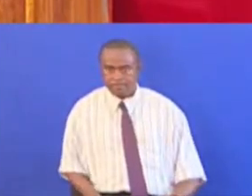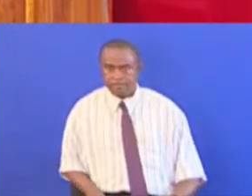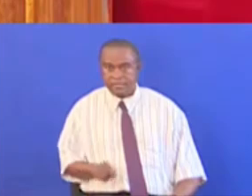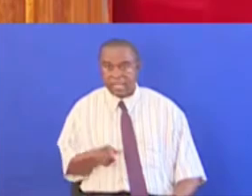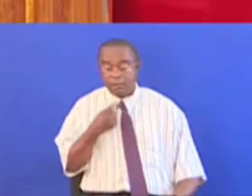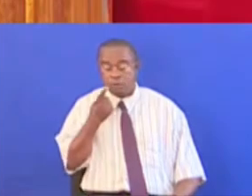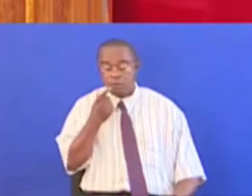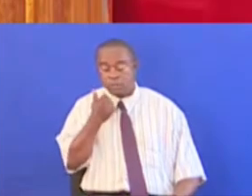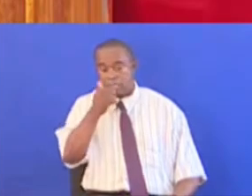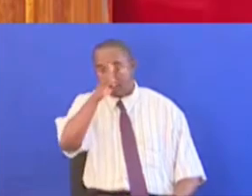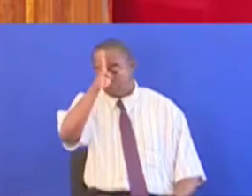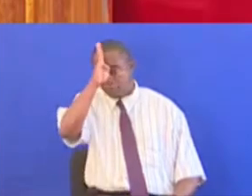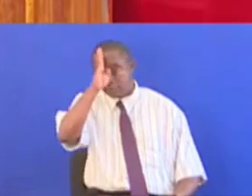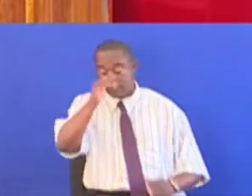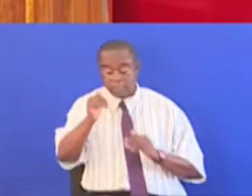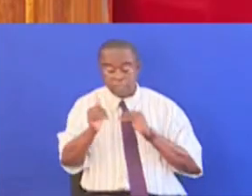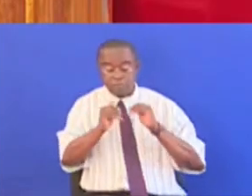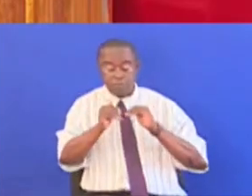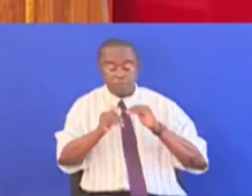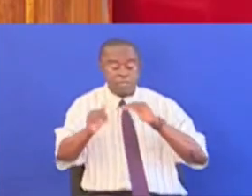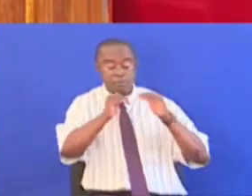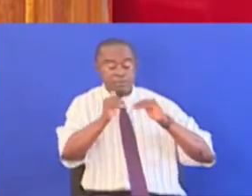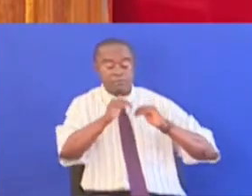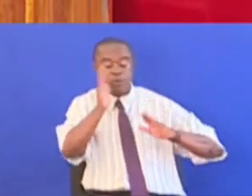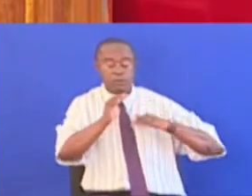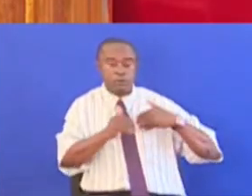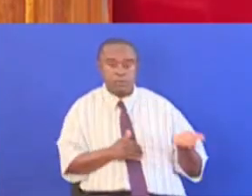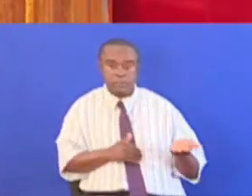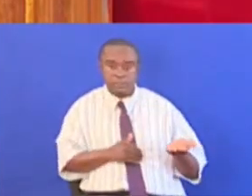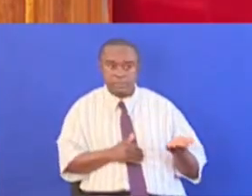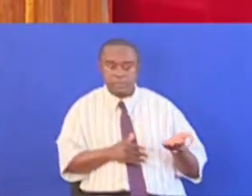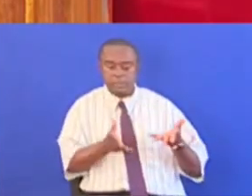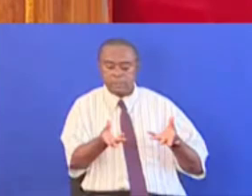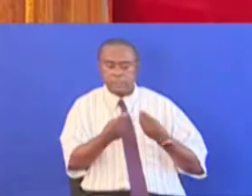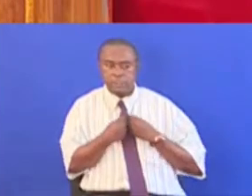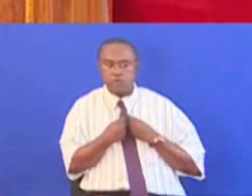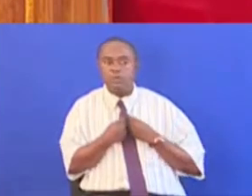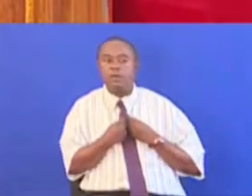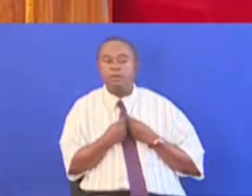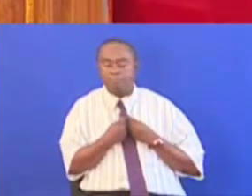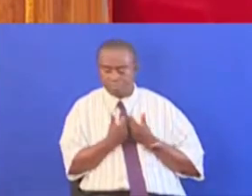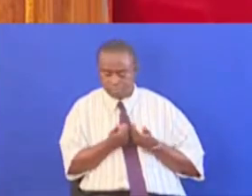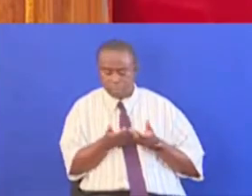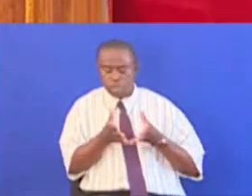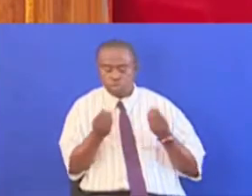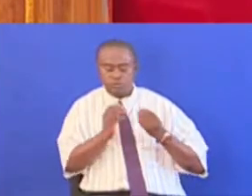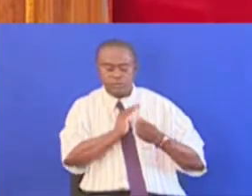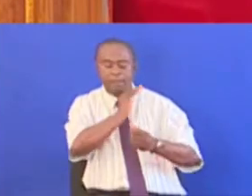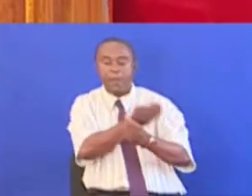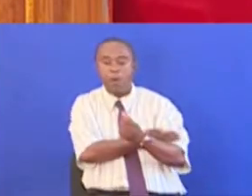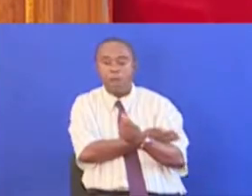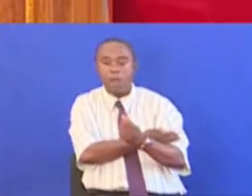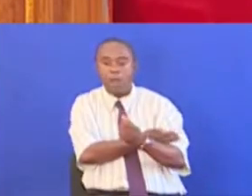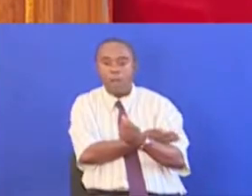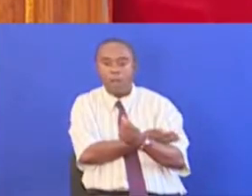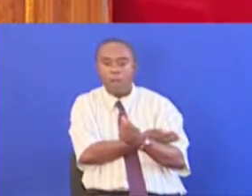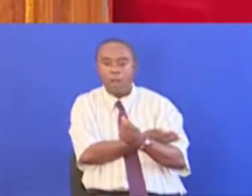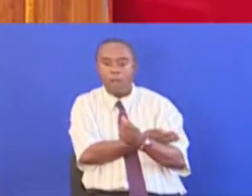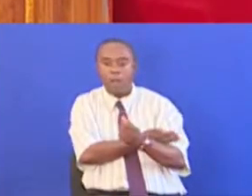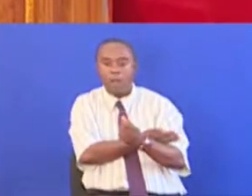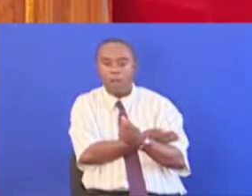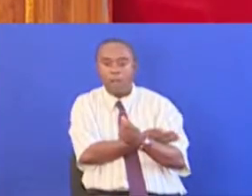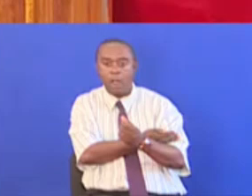Mazrui, diplomasia ya utamaduni itatupa soft power ambayo yeye aliita Pax